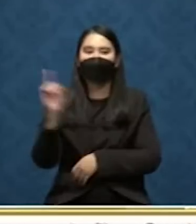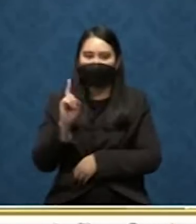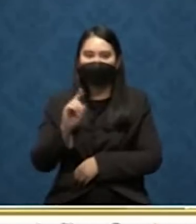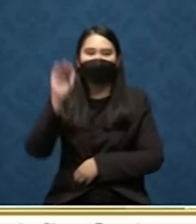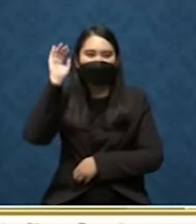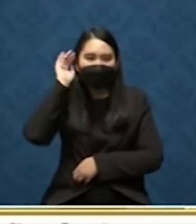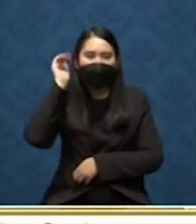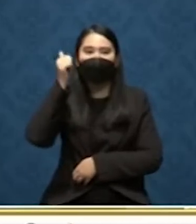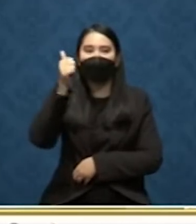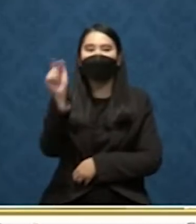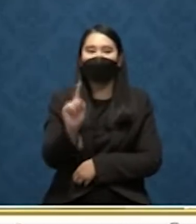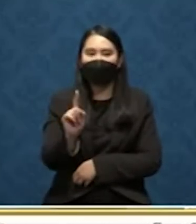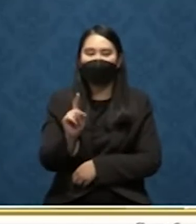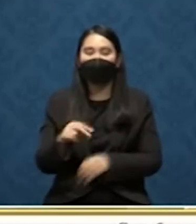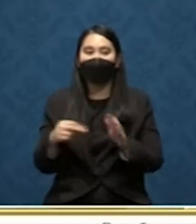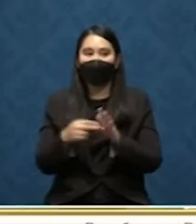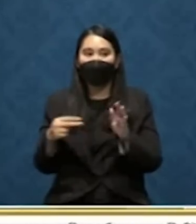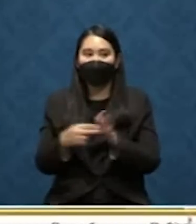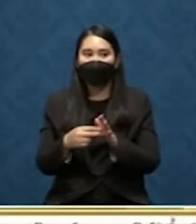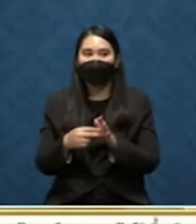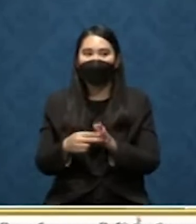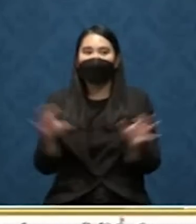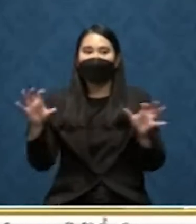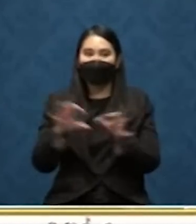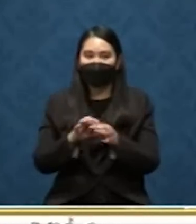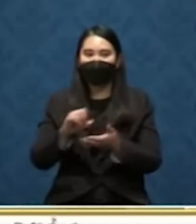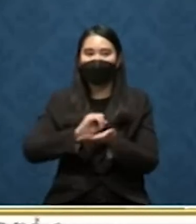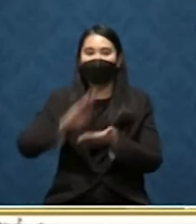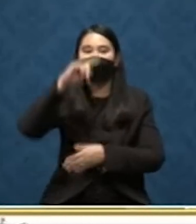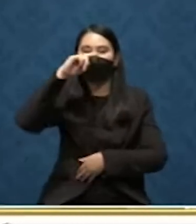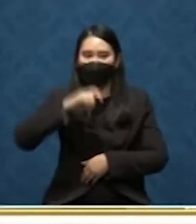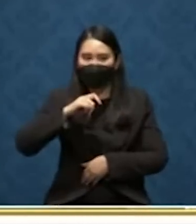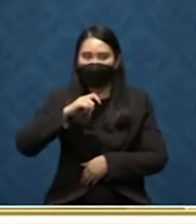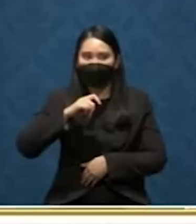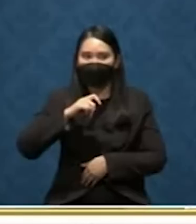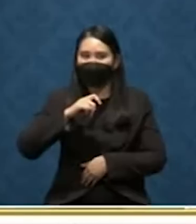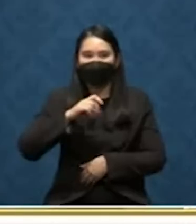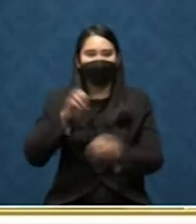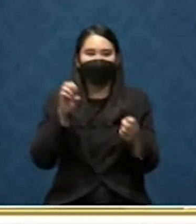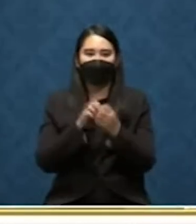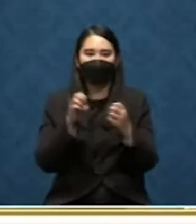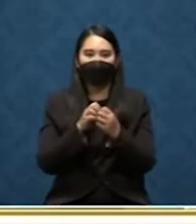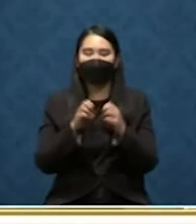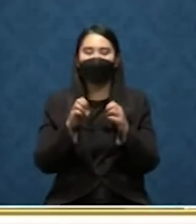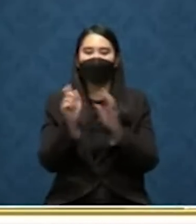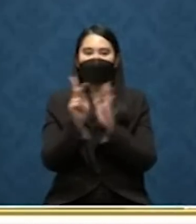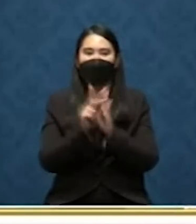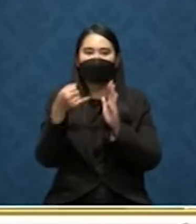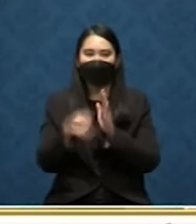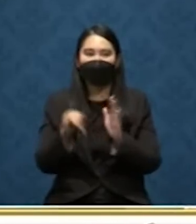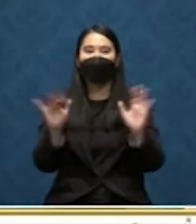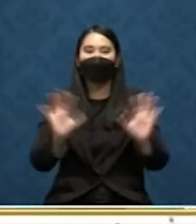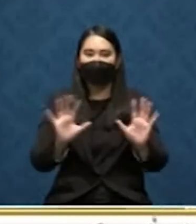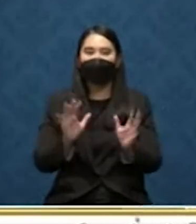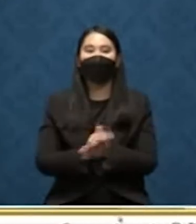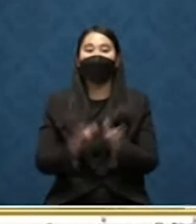ใจได้แค่ไหนว่าจะไม่เอาสถาบันของประเทศไยของเราไปแดเบื่อนกับวลกรมเท่าๆของพวกตเองอย่า